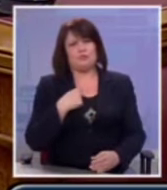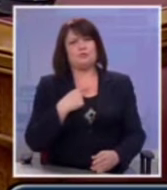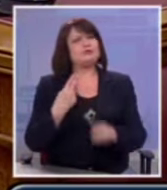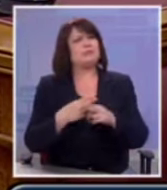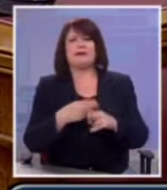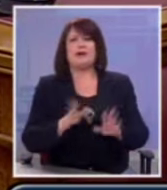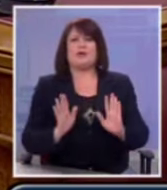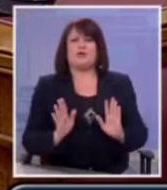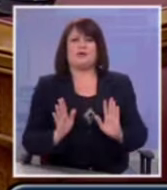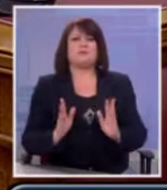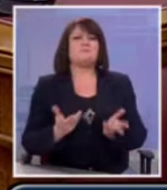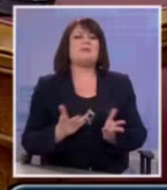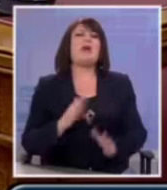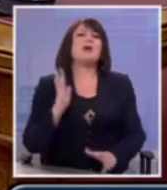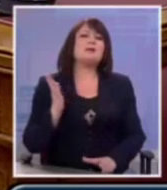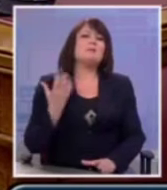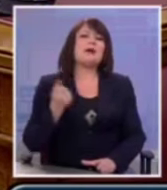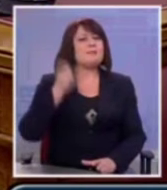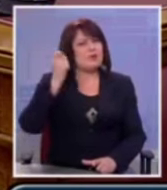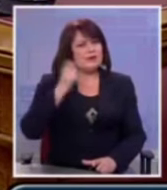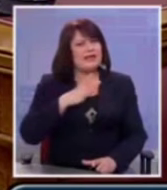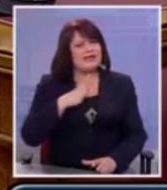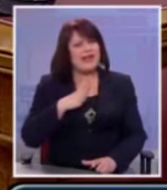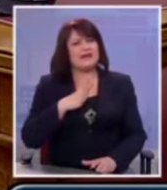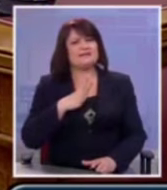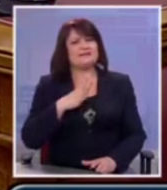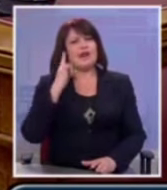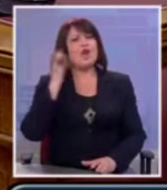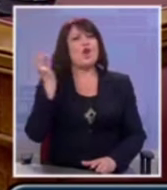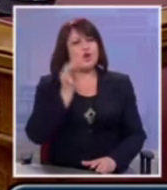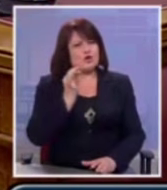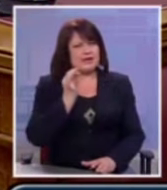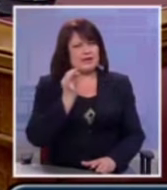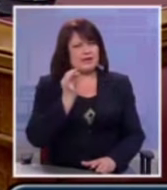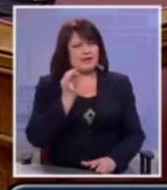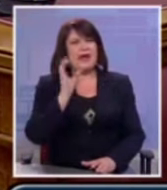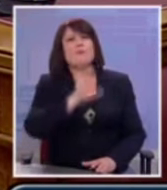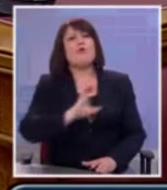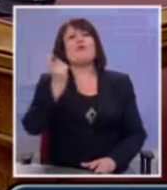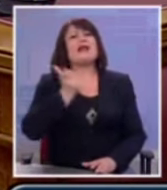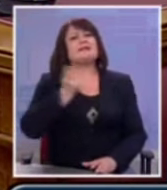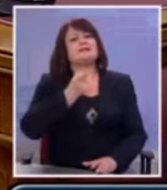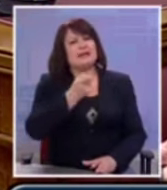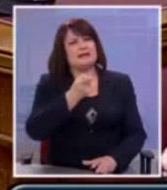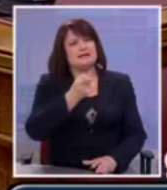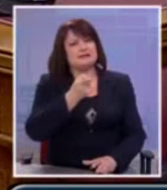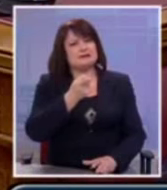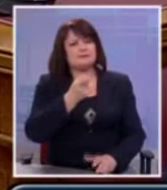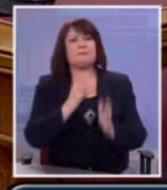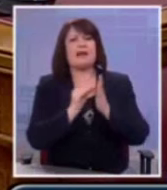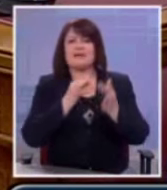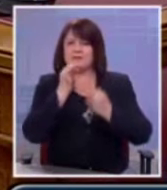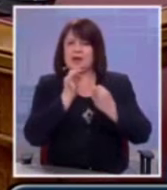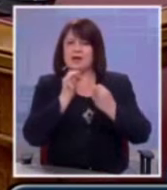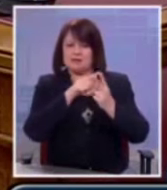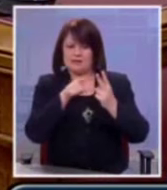σημαντικά, με την έννοια αν υπάρξει πολιτική βούληση και λογική επικρατήσει από τους εταίρους μας στα θέματα, για παράδειγμα, που σας ανέφερα,